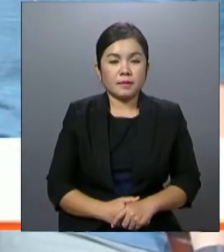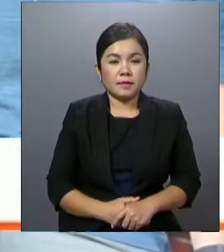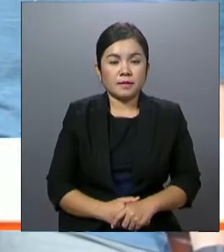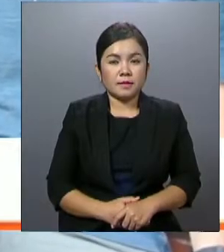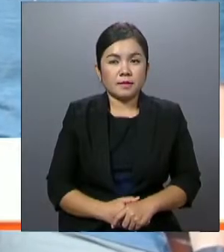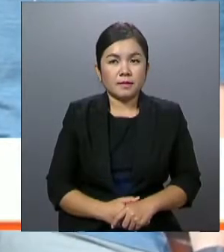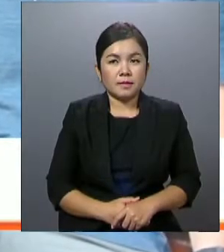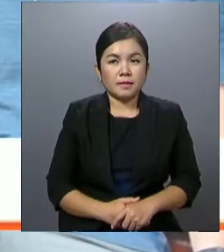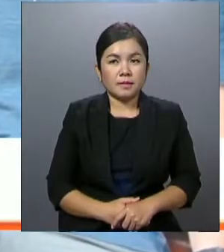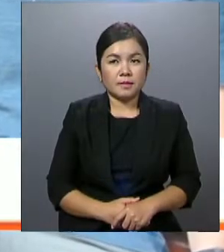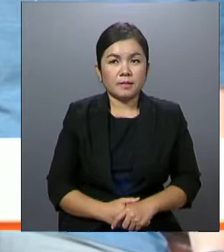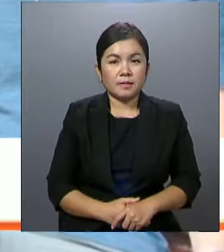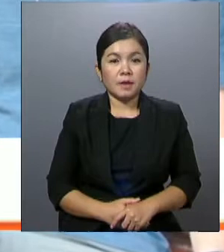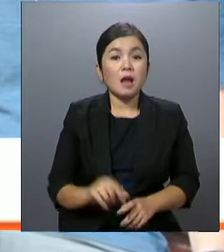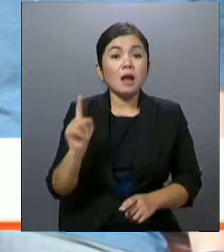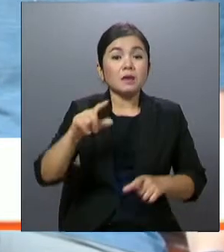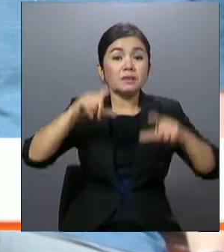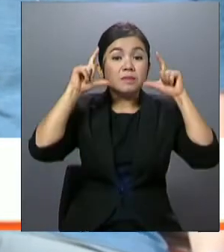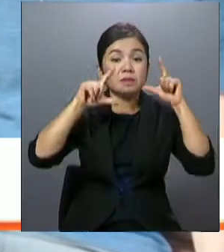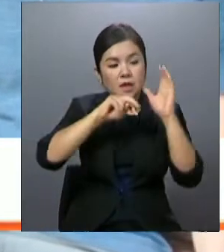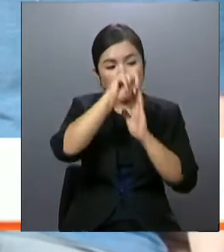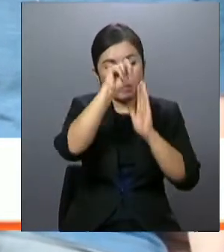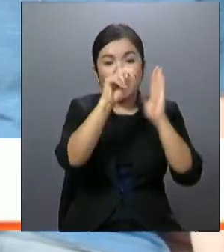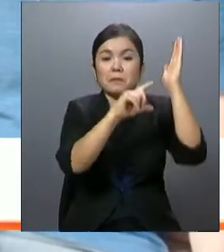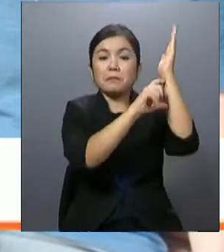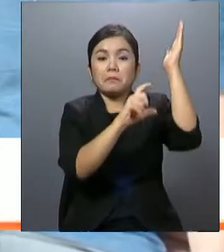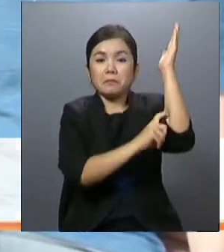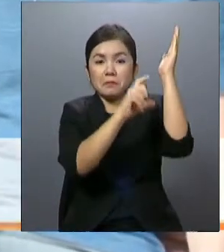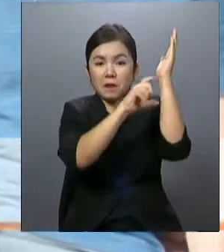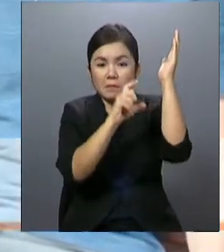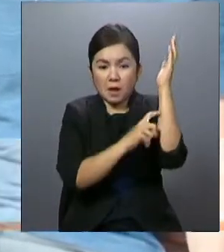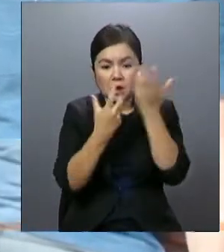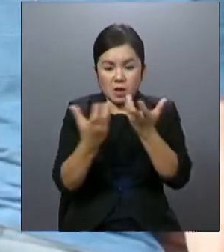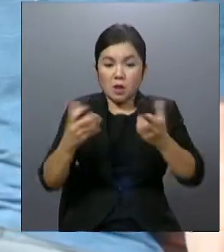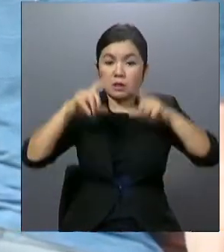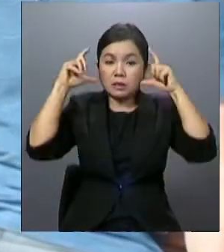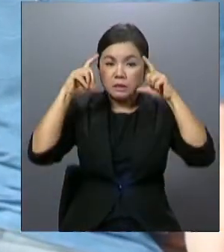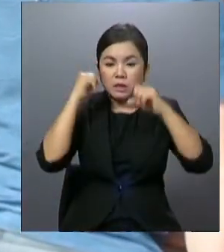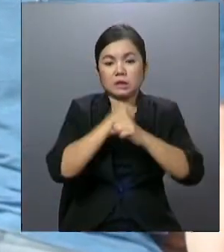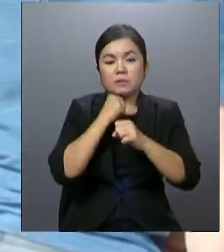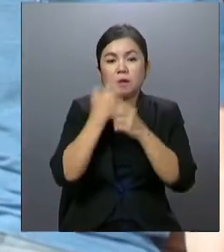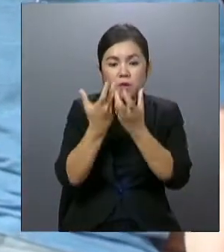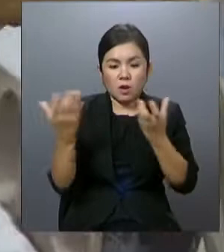ใช้ไผ่วัสดุที่มีอยู่แล้วมาทำเพราะฉะนั้นของฝาก